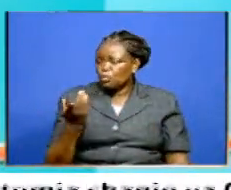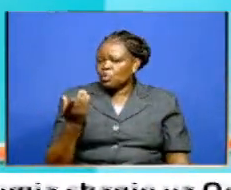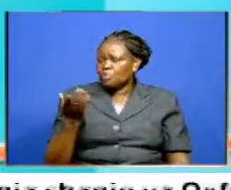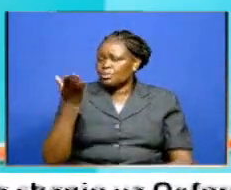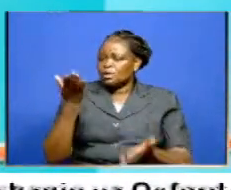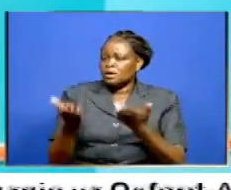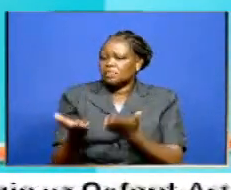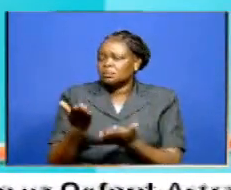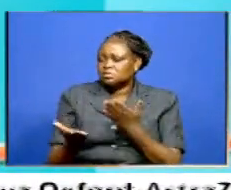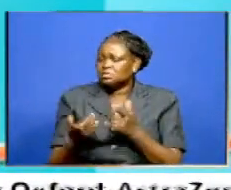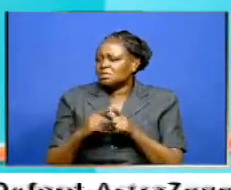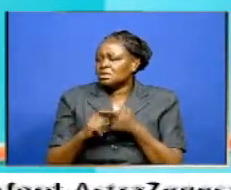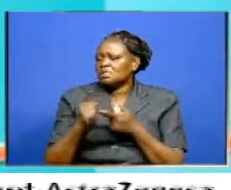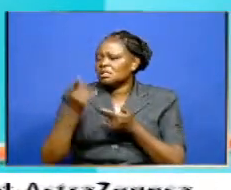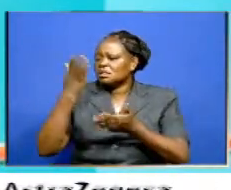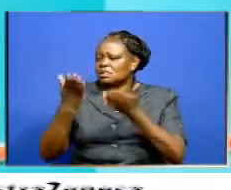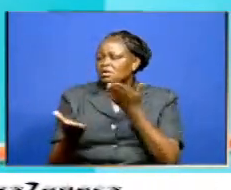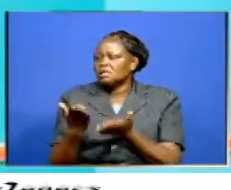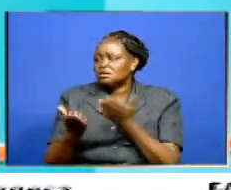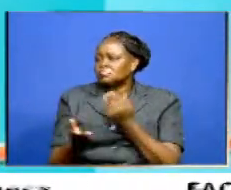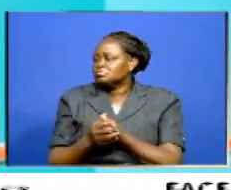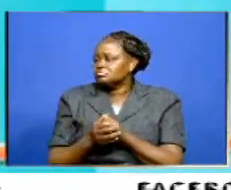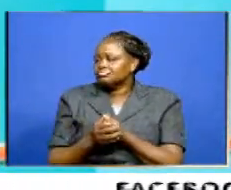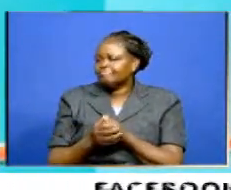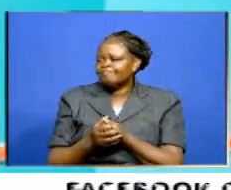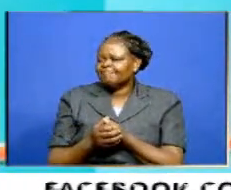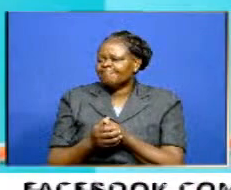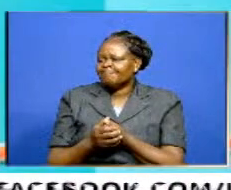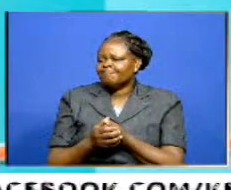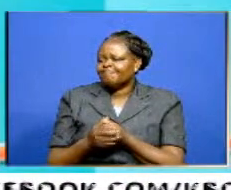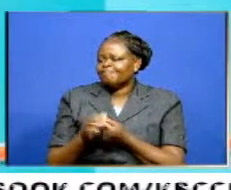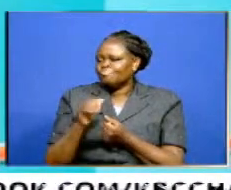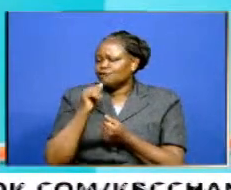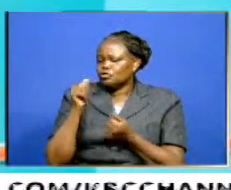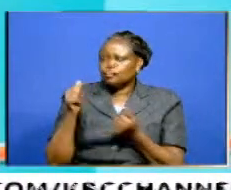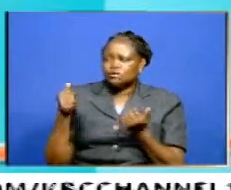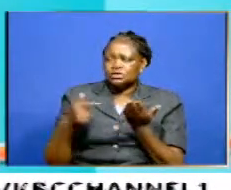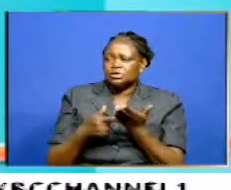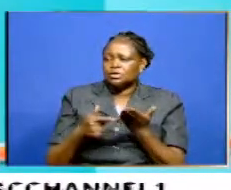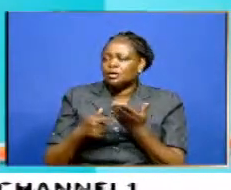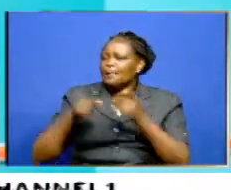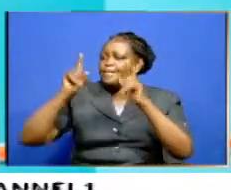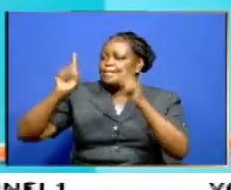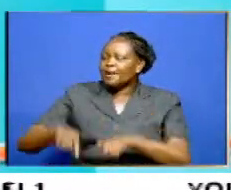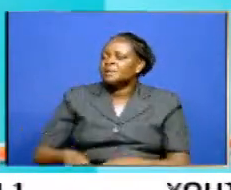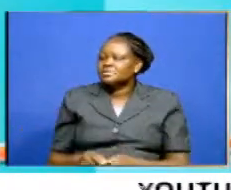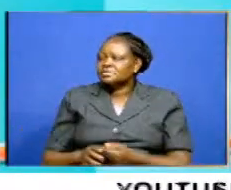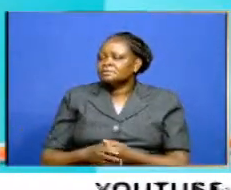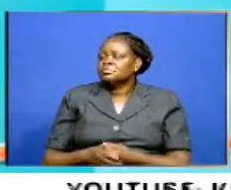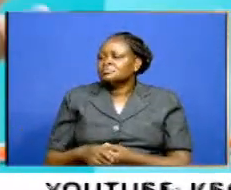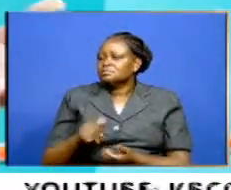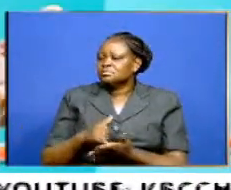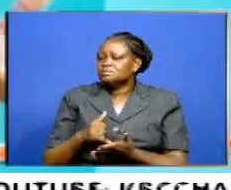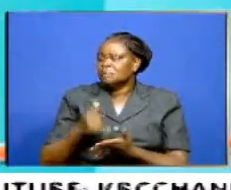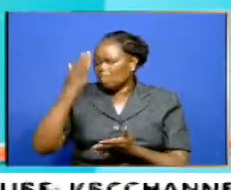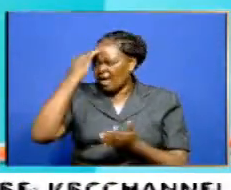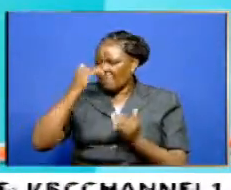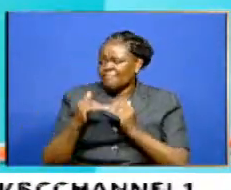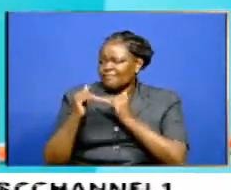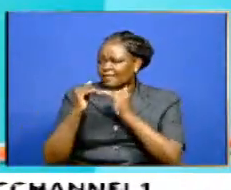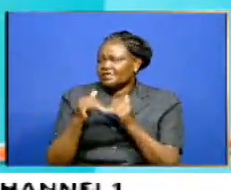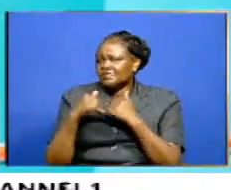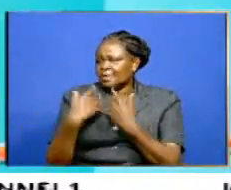analysis, na hii analysis haitakuwa so technical, so pia lazima tuainishe so that kuna fairness in terms